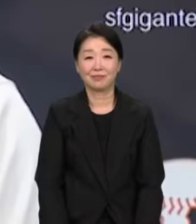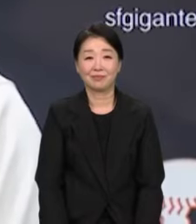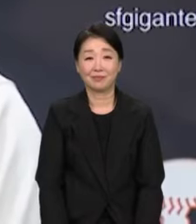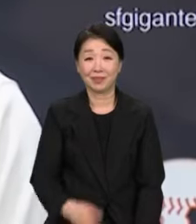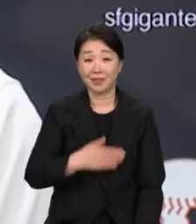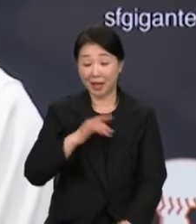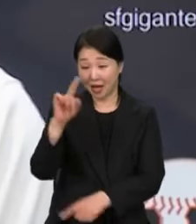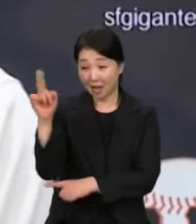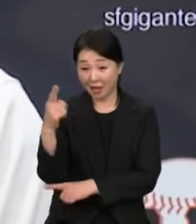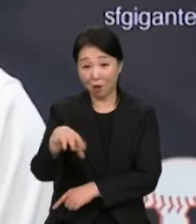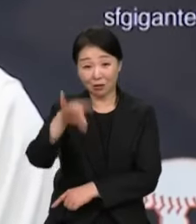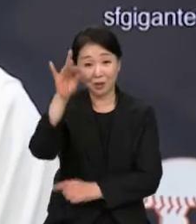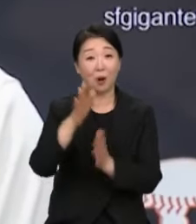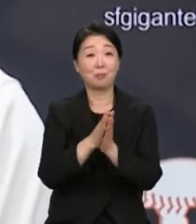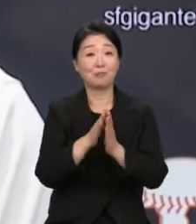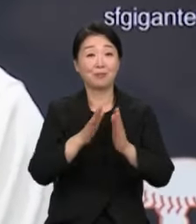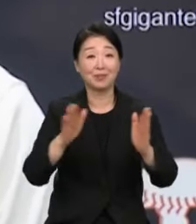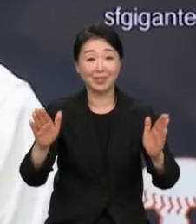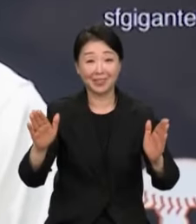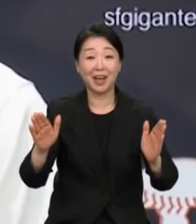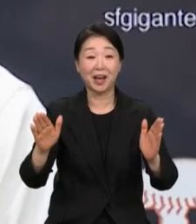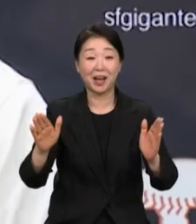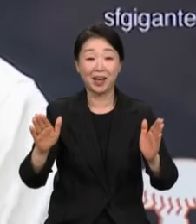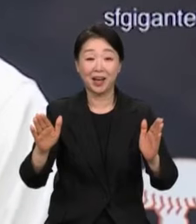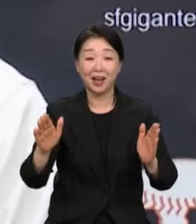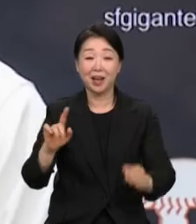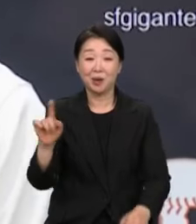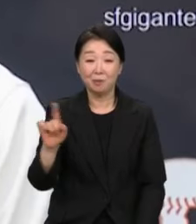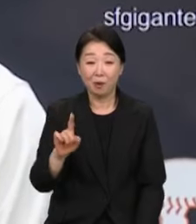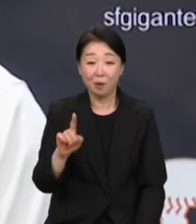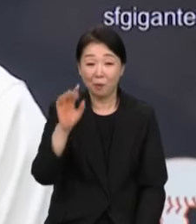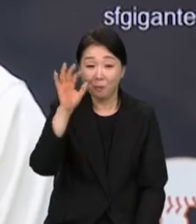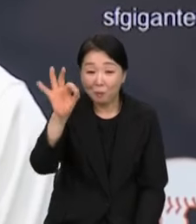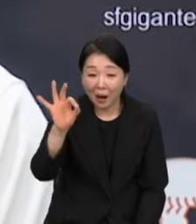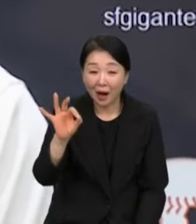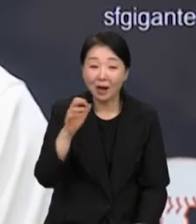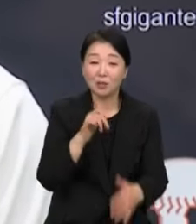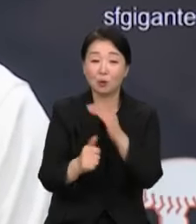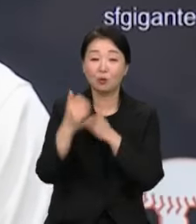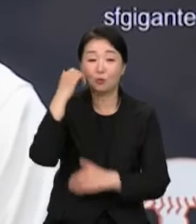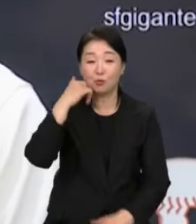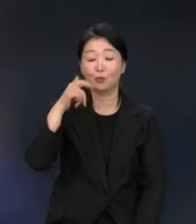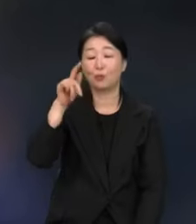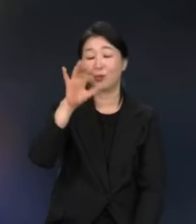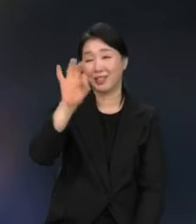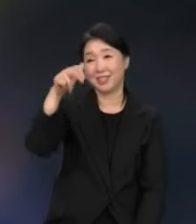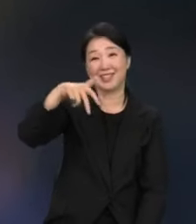제가 야구를 처음 시작하고 봤던 선수가 스즈키 이치로 선수였는데